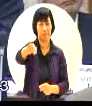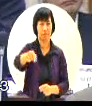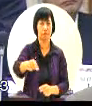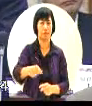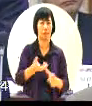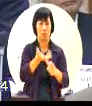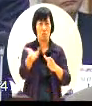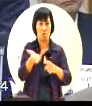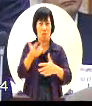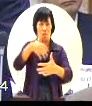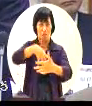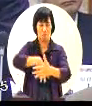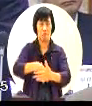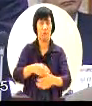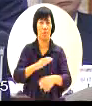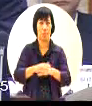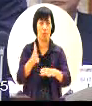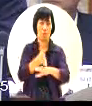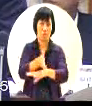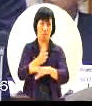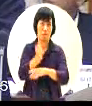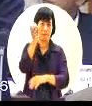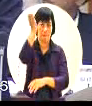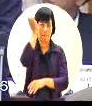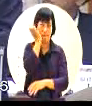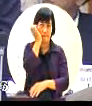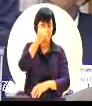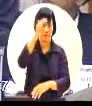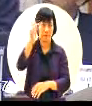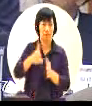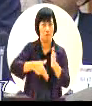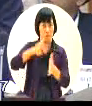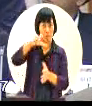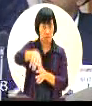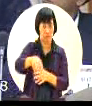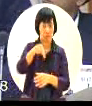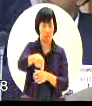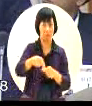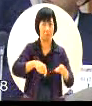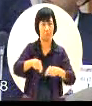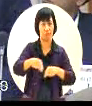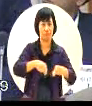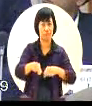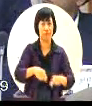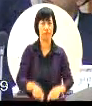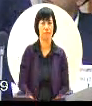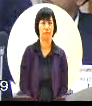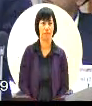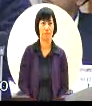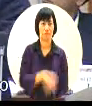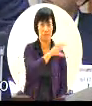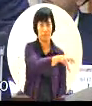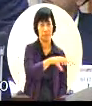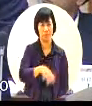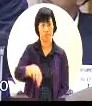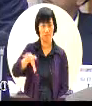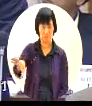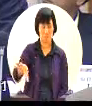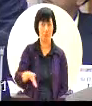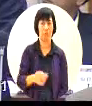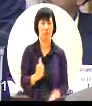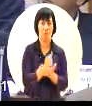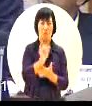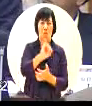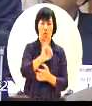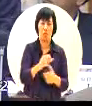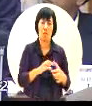来哈，啊，经过工商会上这个计划哈。啊，翁议员拢一直非常关心地位